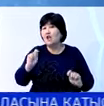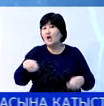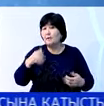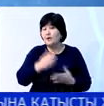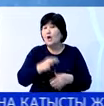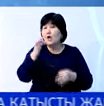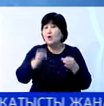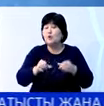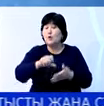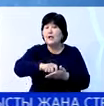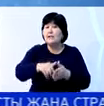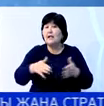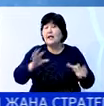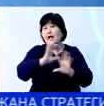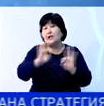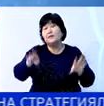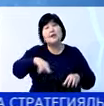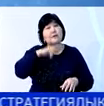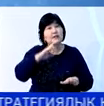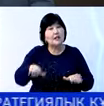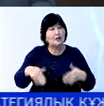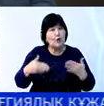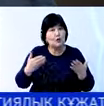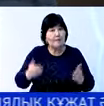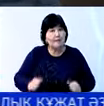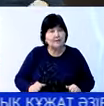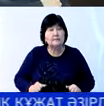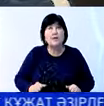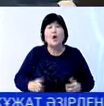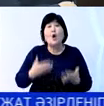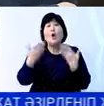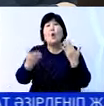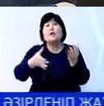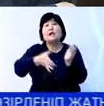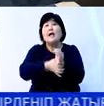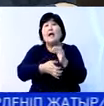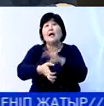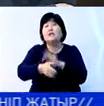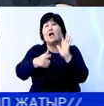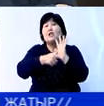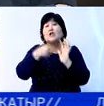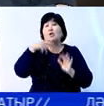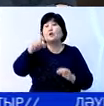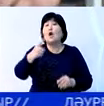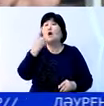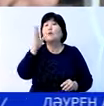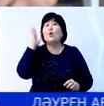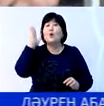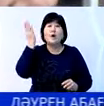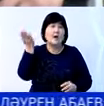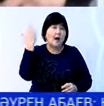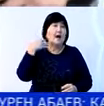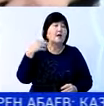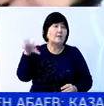Сот залынан репортажымызды назарларыңызға ұсынамыз. Қолдары кісендеулі жеті сотталушының ішінде біреу ғана бұрын сотты